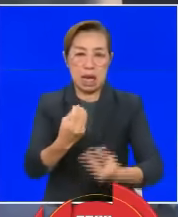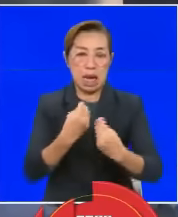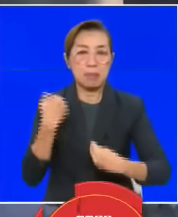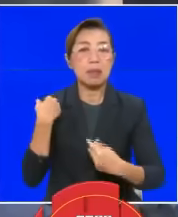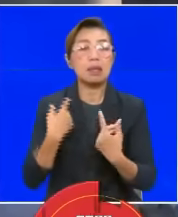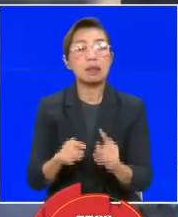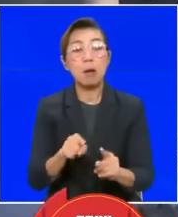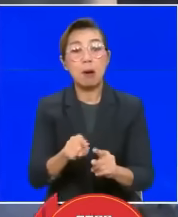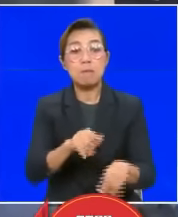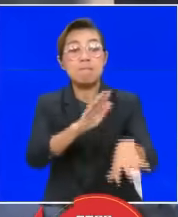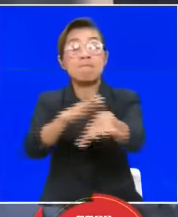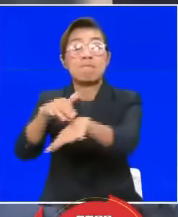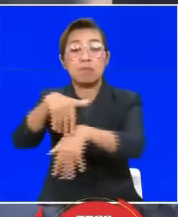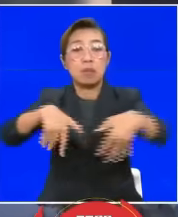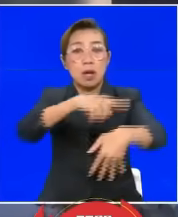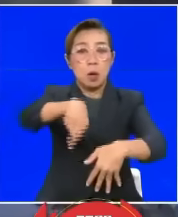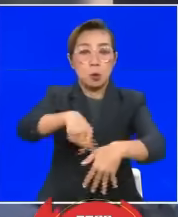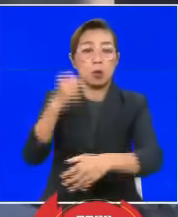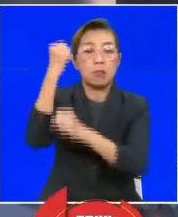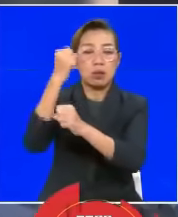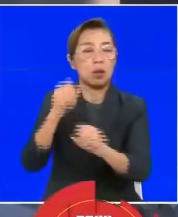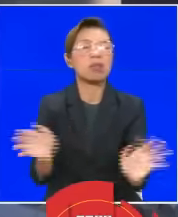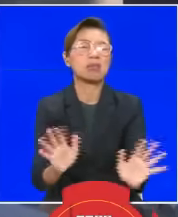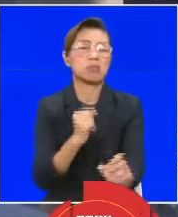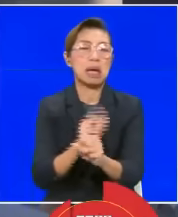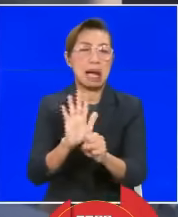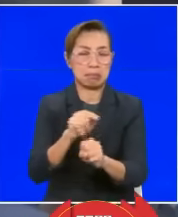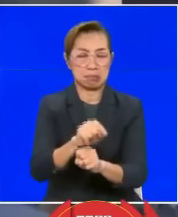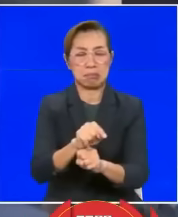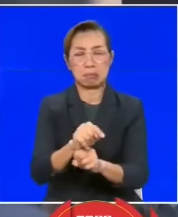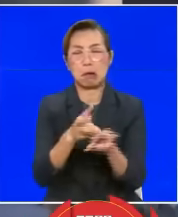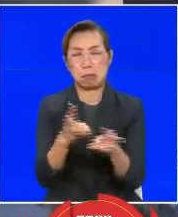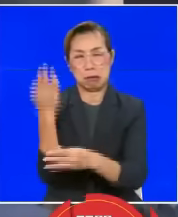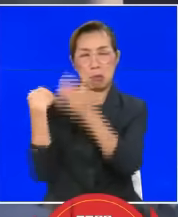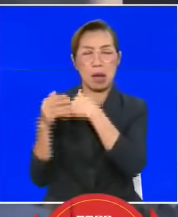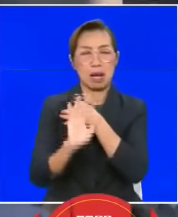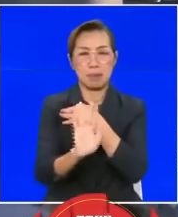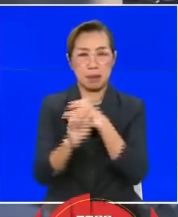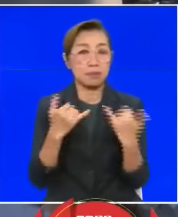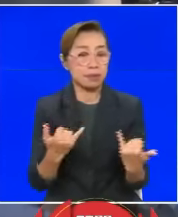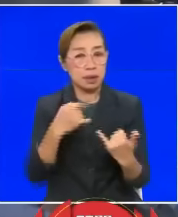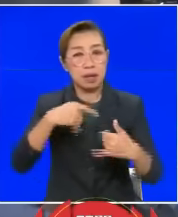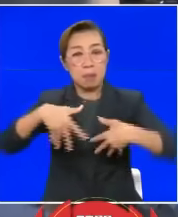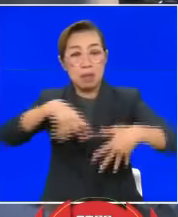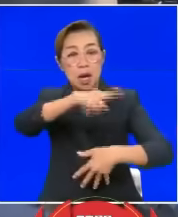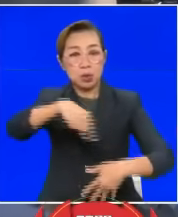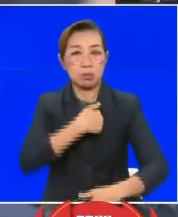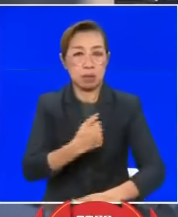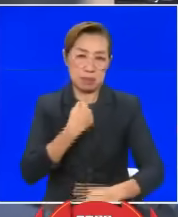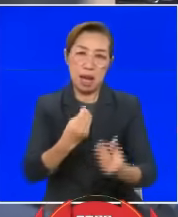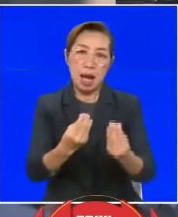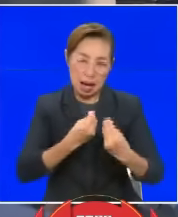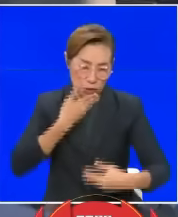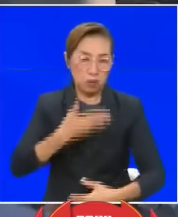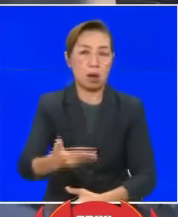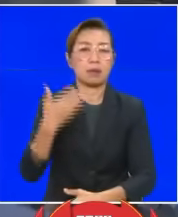จำเป็นต้องไปเกณฑ์เข้ามาเป็นม็อบเป็นเมบนะครับมันโบราณะนะครับวันนี้เอ่อก็ต้องเรียนว่าประชาชนเนี่ยเขให้กำลังใจเราตลอดนะ